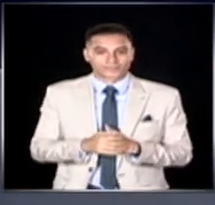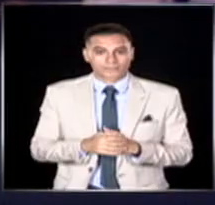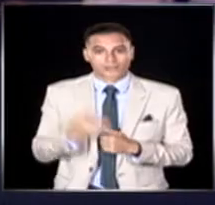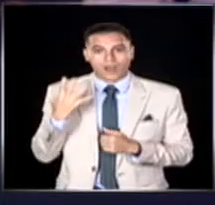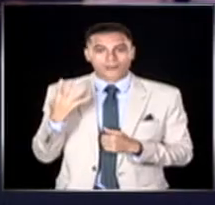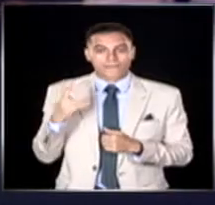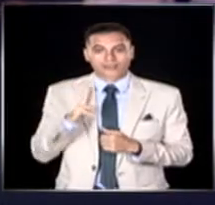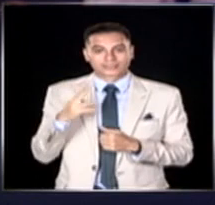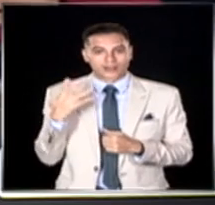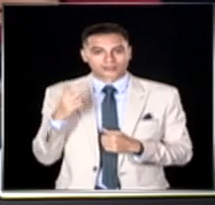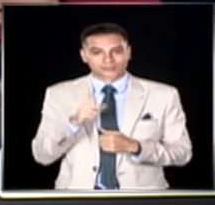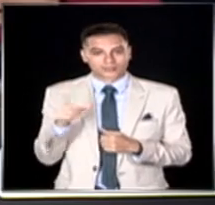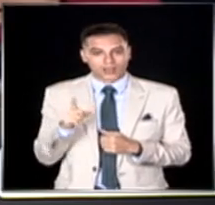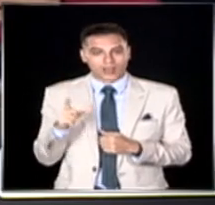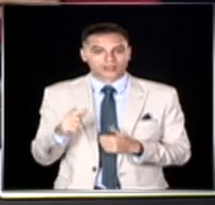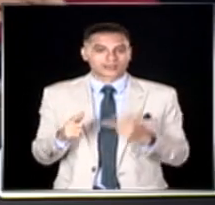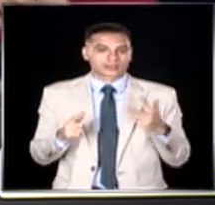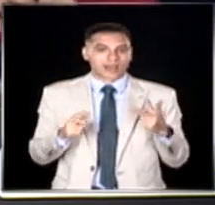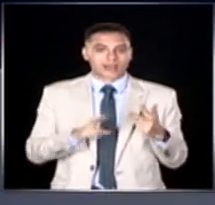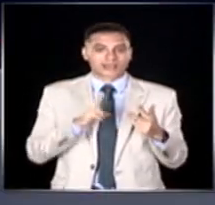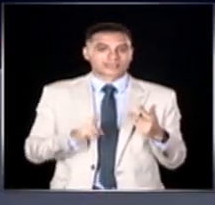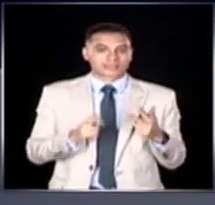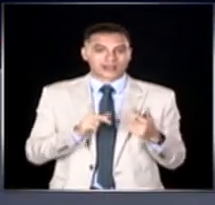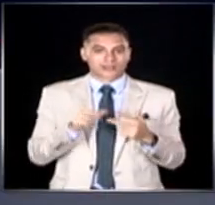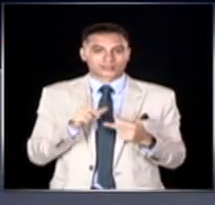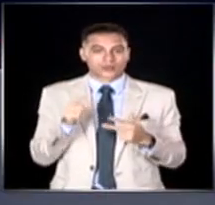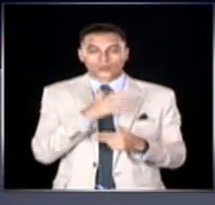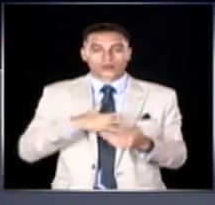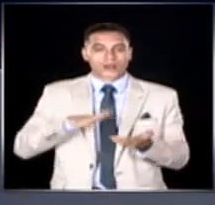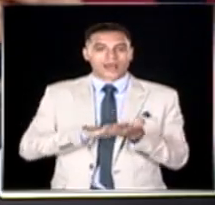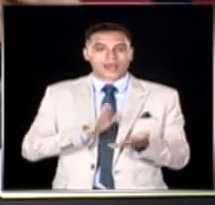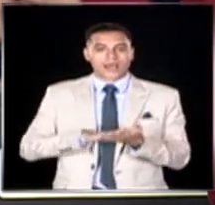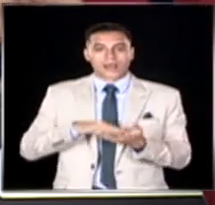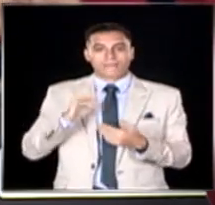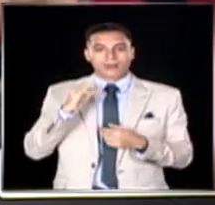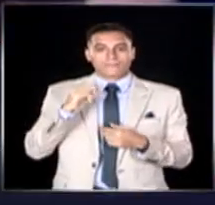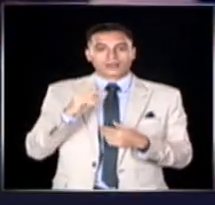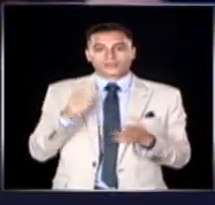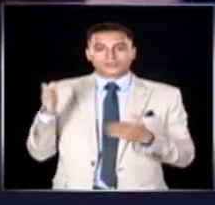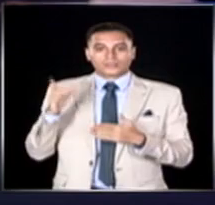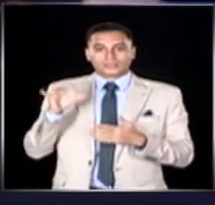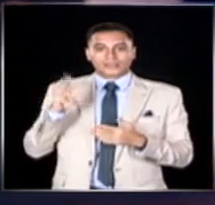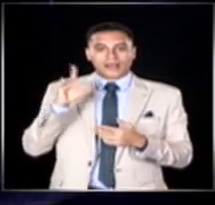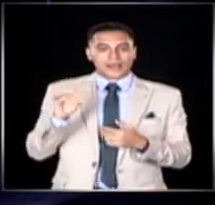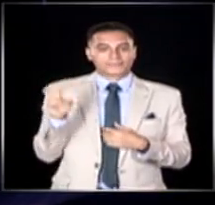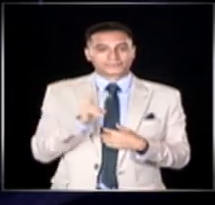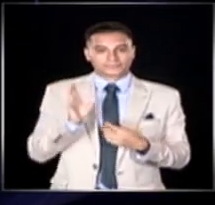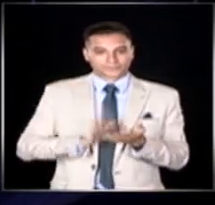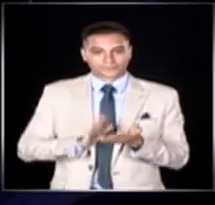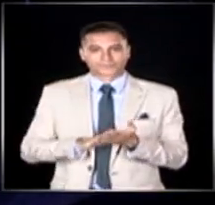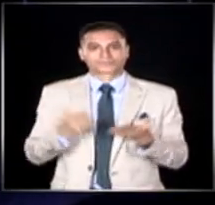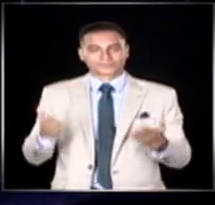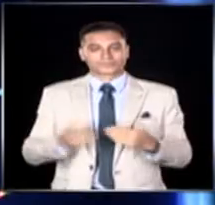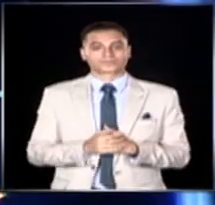4 أسئلة صح، 3 أسئلة صح. كلنا نحيي محمد أمجد وريهام شعبان، ريهام شعبان